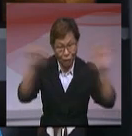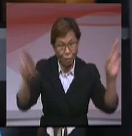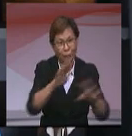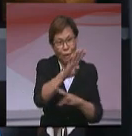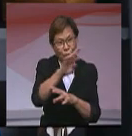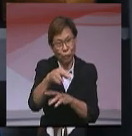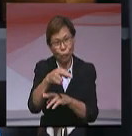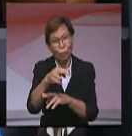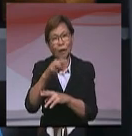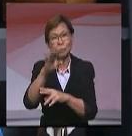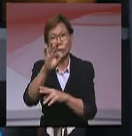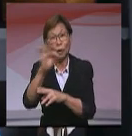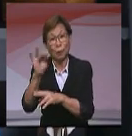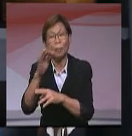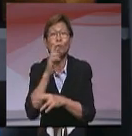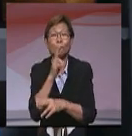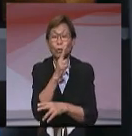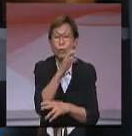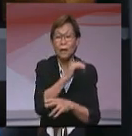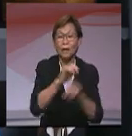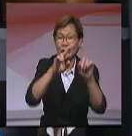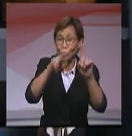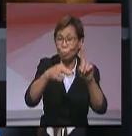4,498 restoran serta